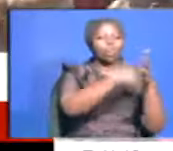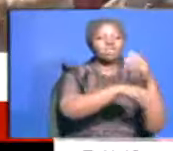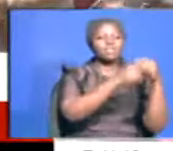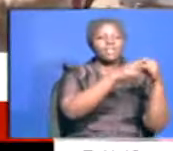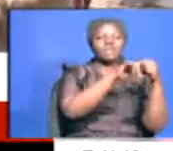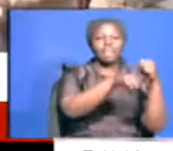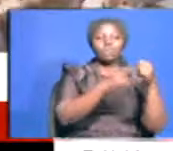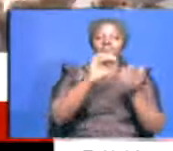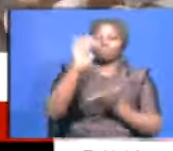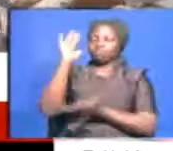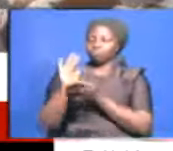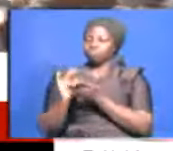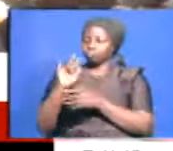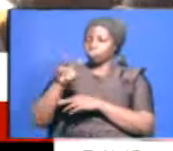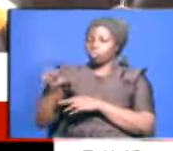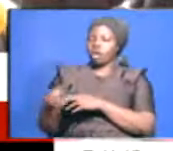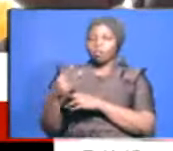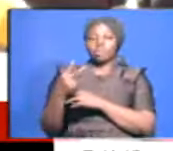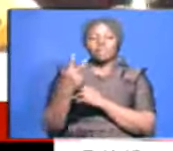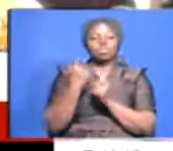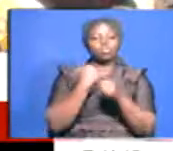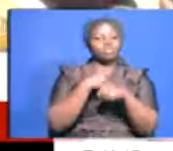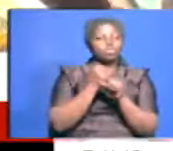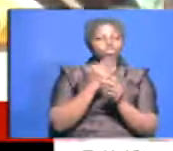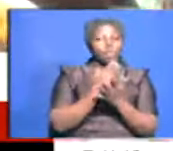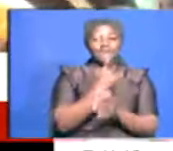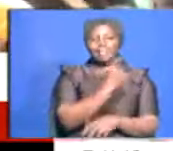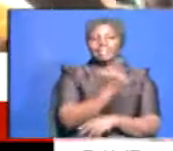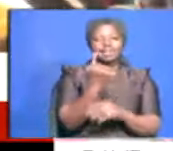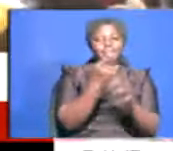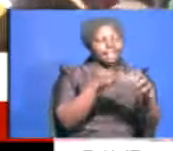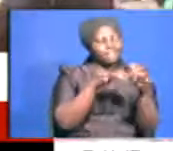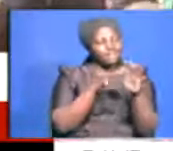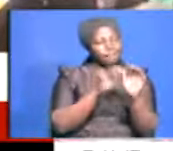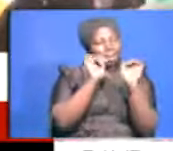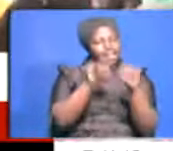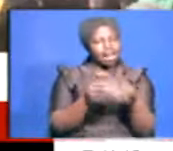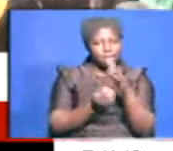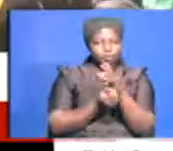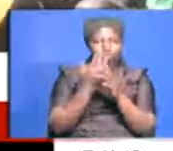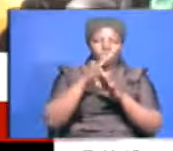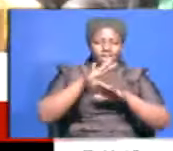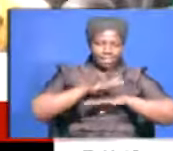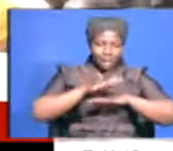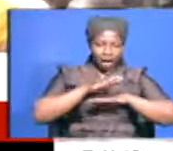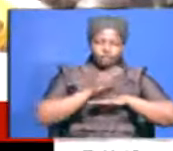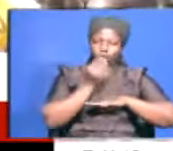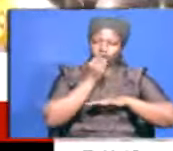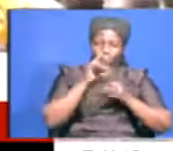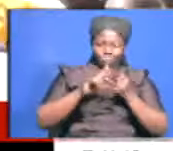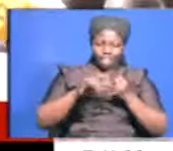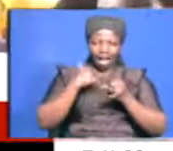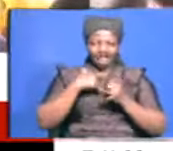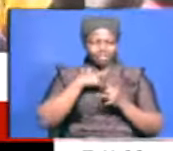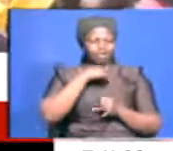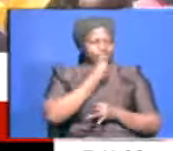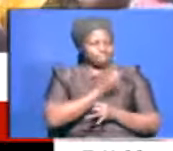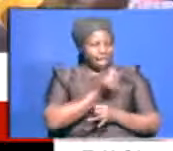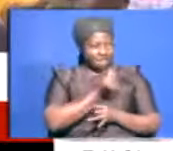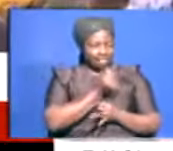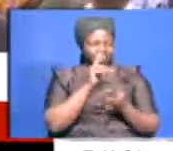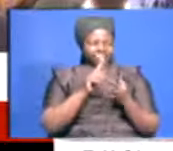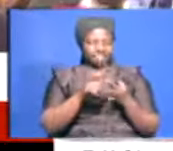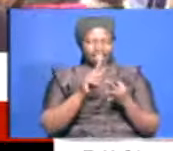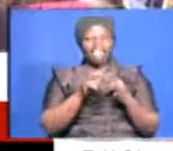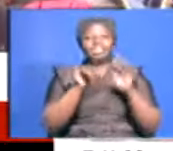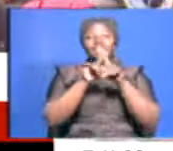ili kila mkulima aweze kuzalisha chakula ya kutosha. Mkulima aweke pesa kwa mfuko na vile vile chakula